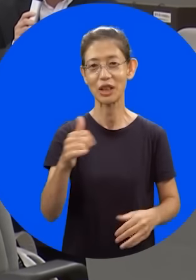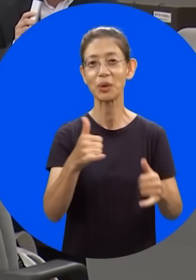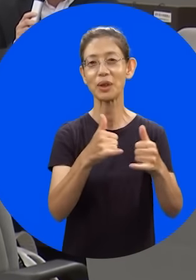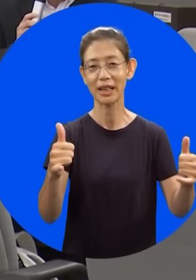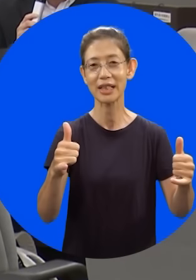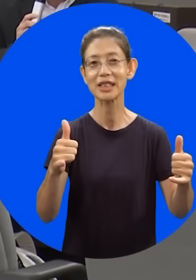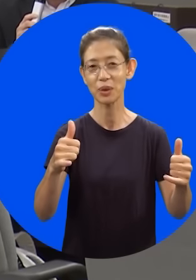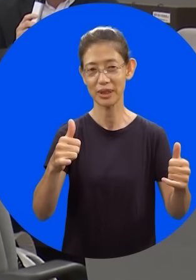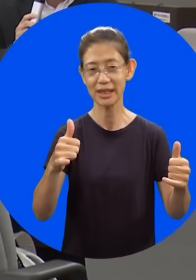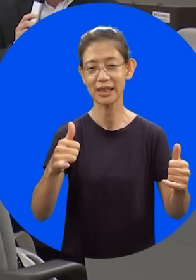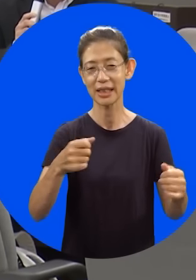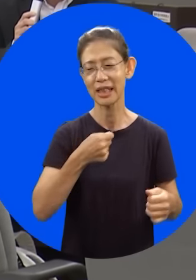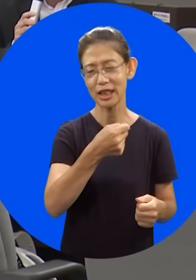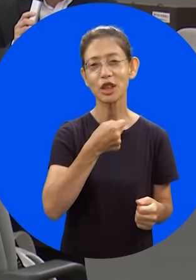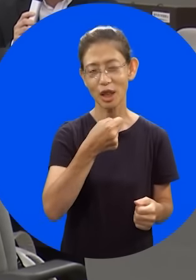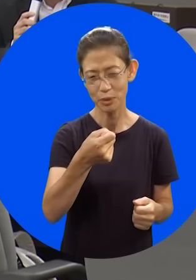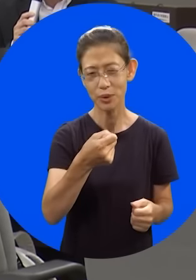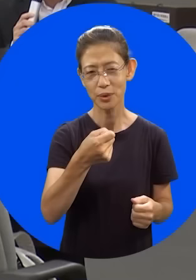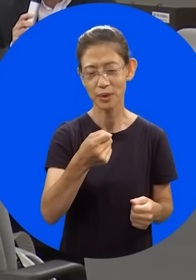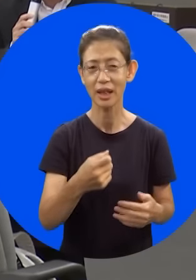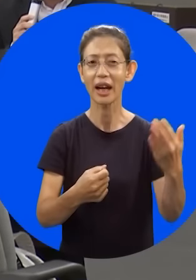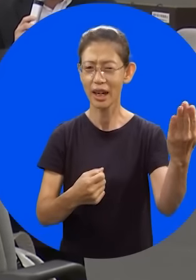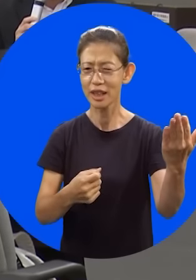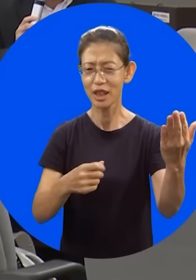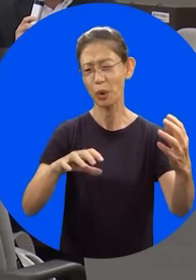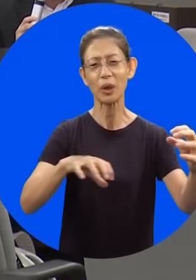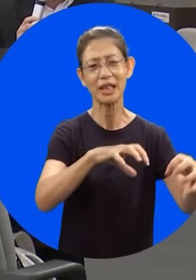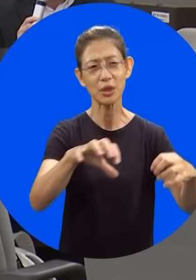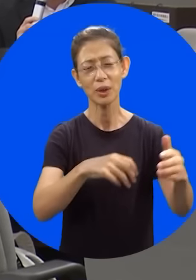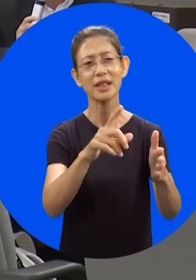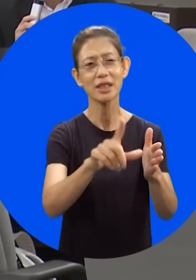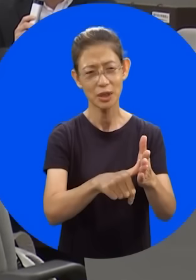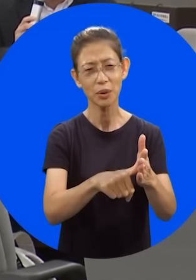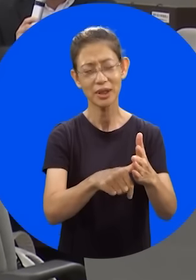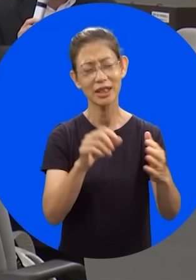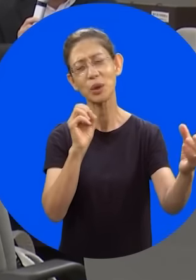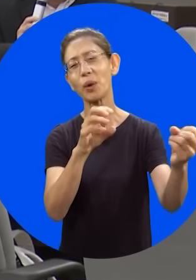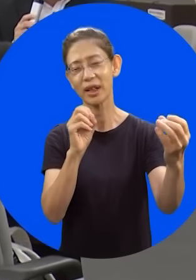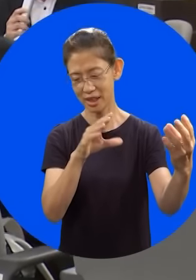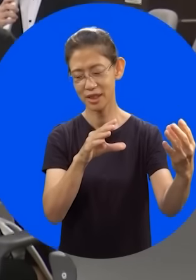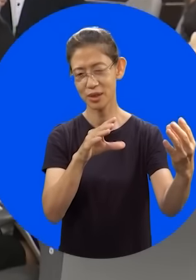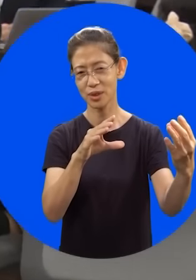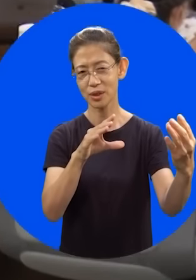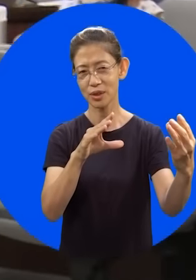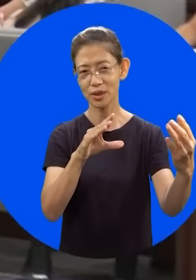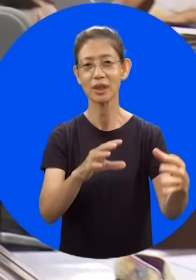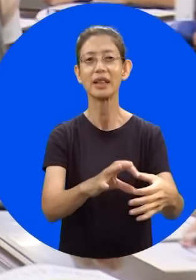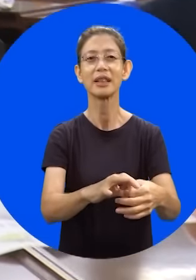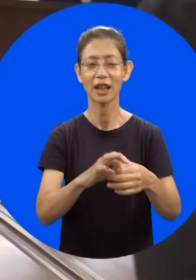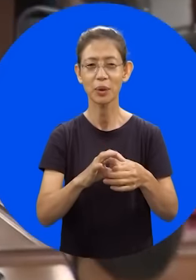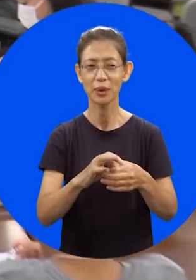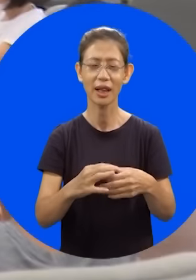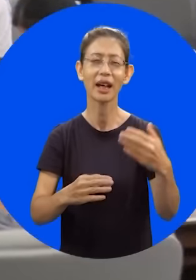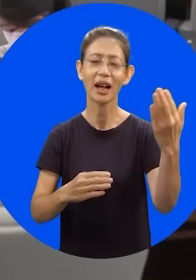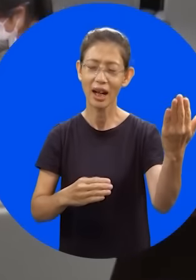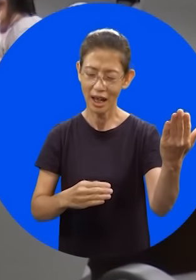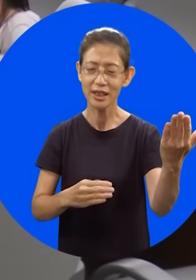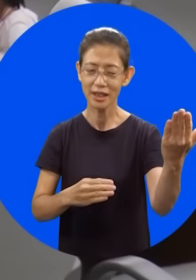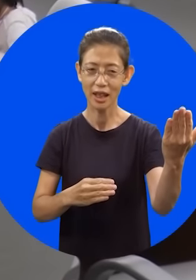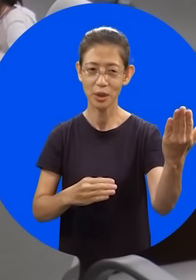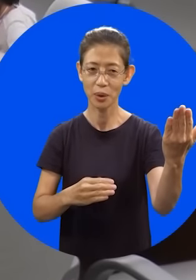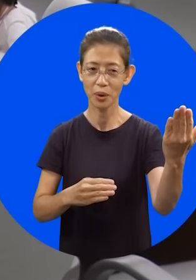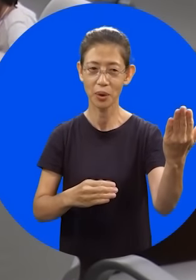ューしている、その方の、時間をいただいて、話を聞かせてもらうというところがあります。なので、そういった相手に対して、